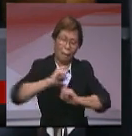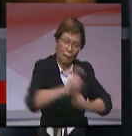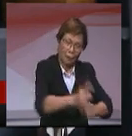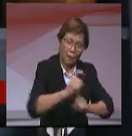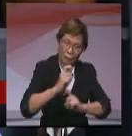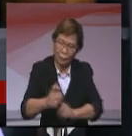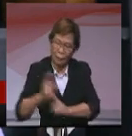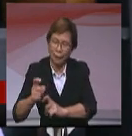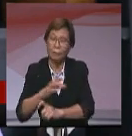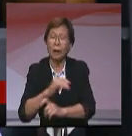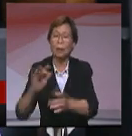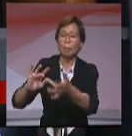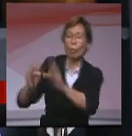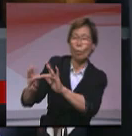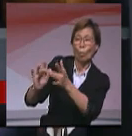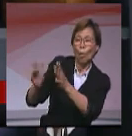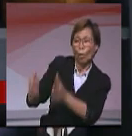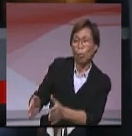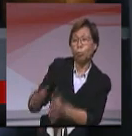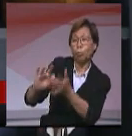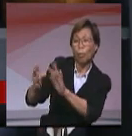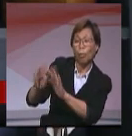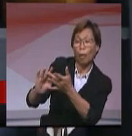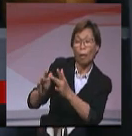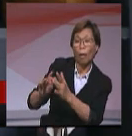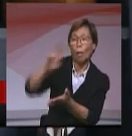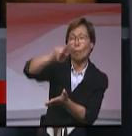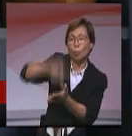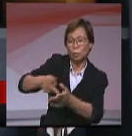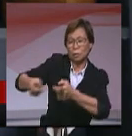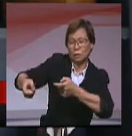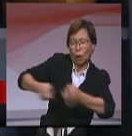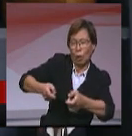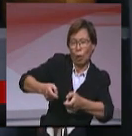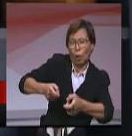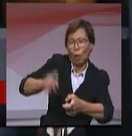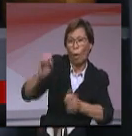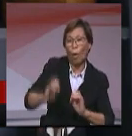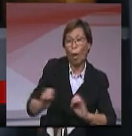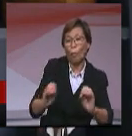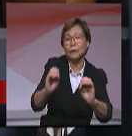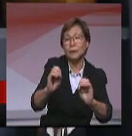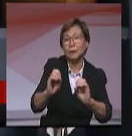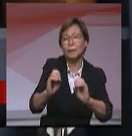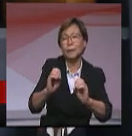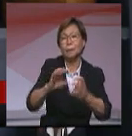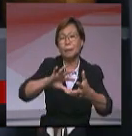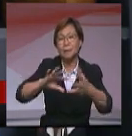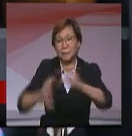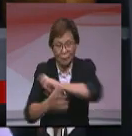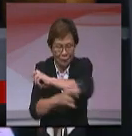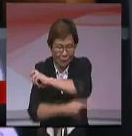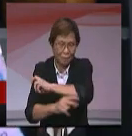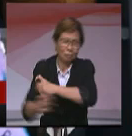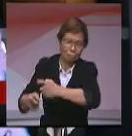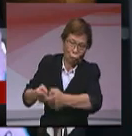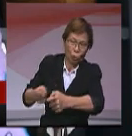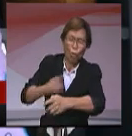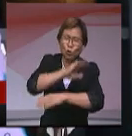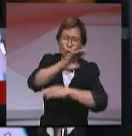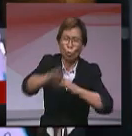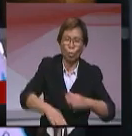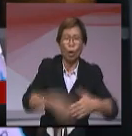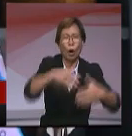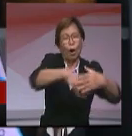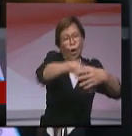akan dikoordinasikan oleh Pusat Kawalan Operasi Bencana Negeri. Semua laluan